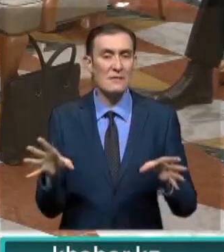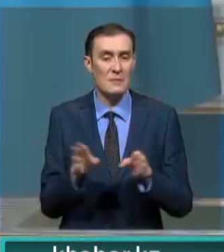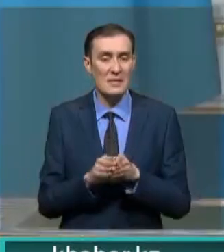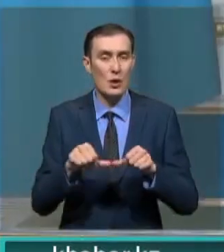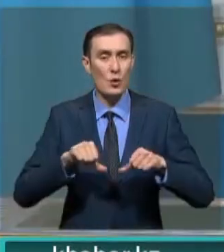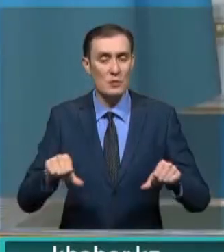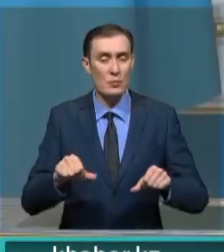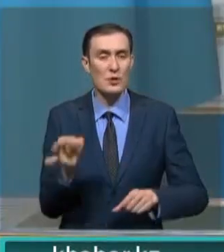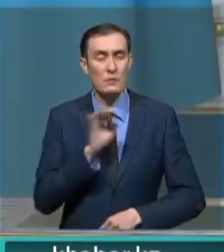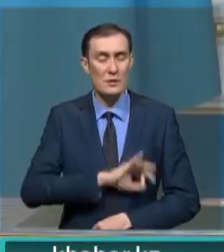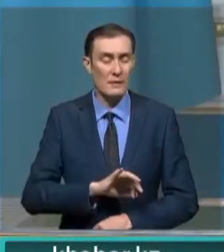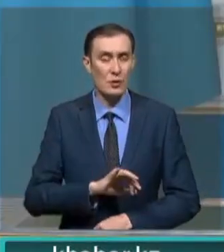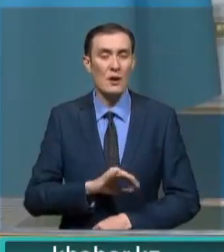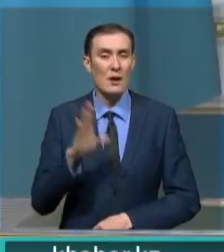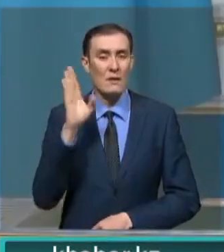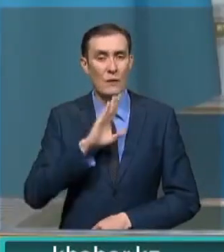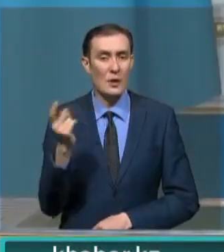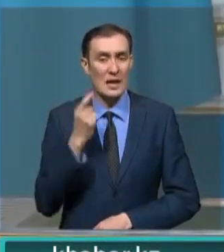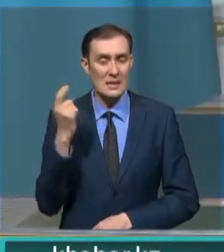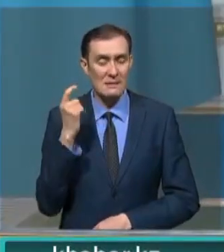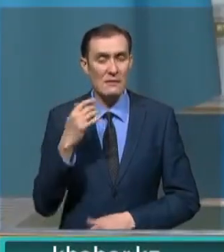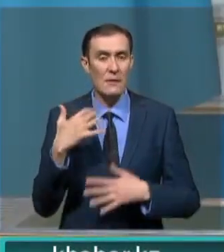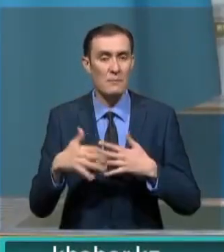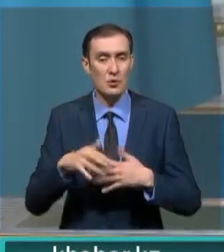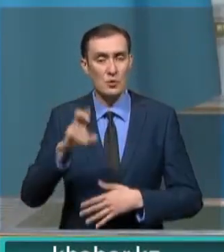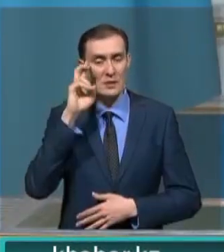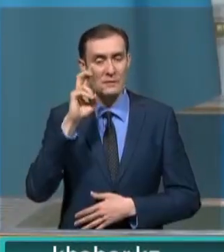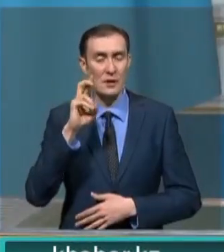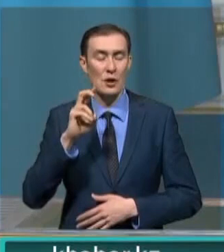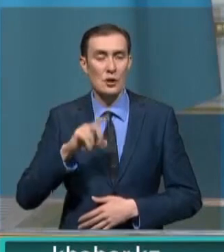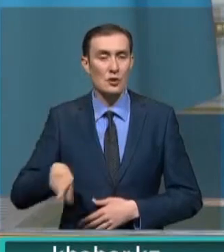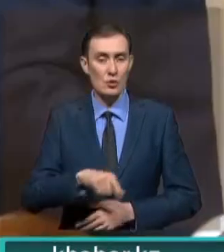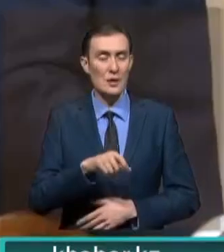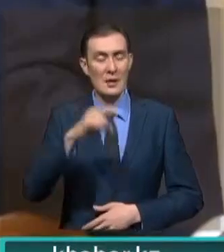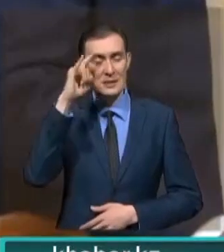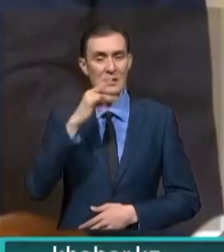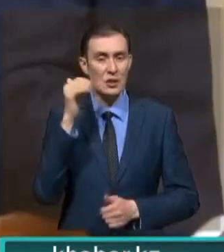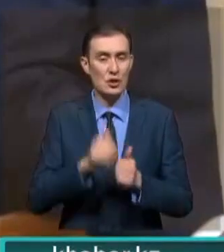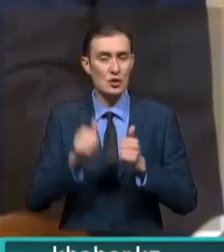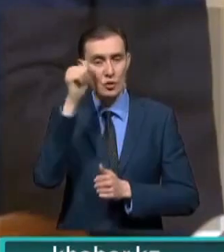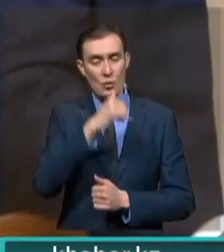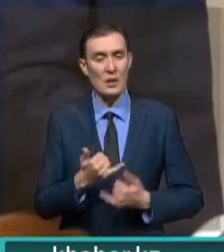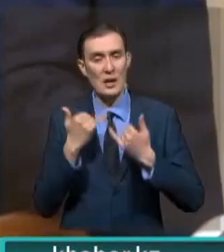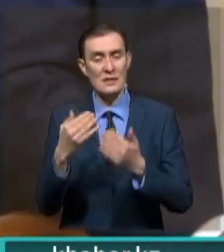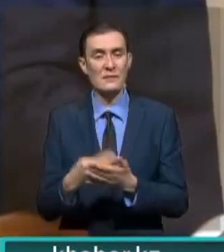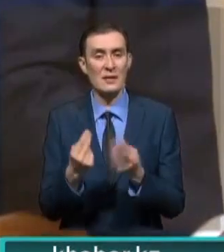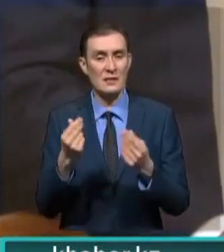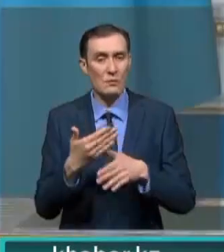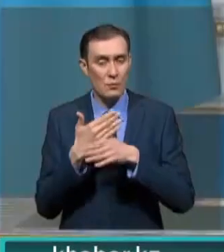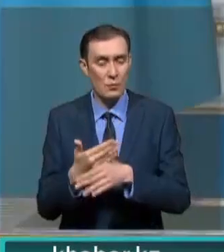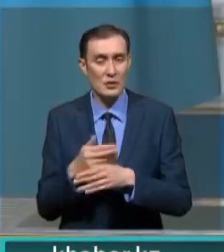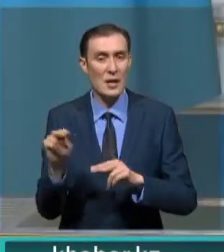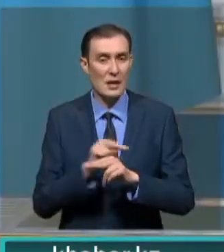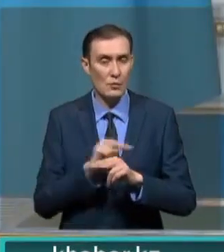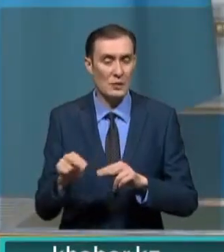совместная комиссия по использованию водохозяйственных межгосударственных сооружений. Казахстан ежегодно оказывает финансовую помощь